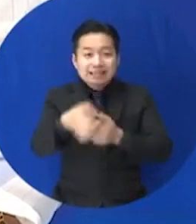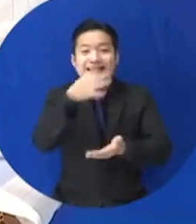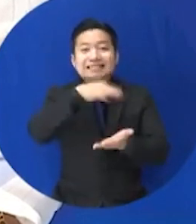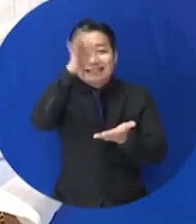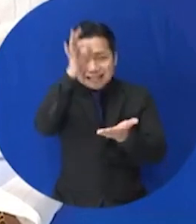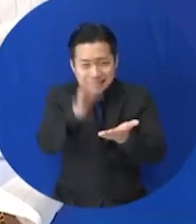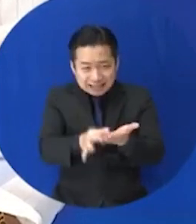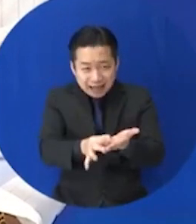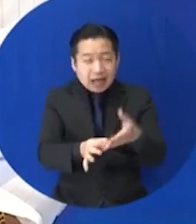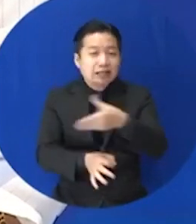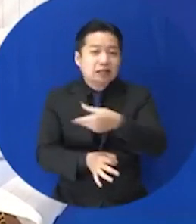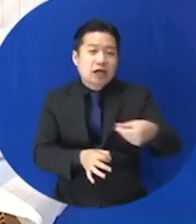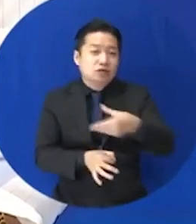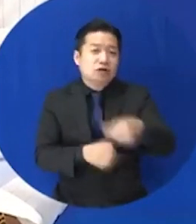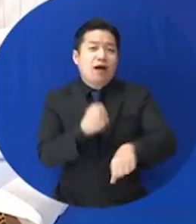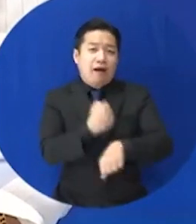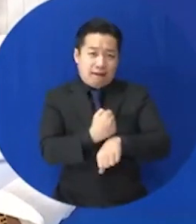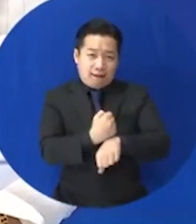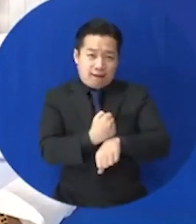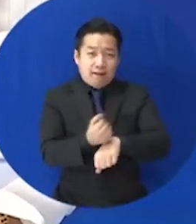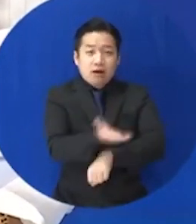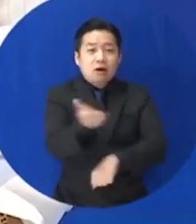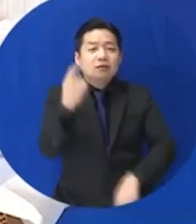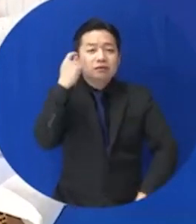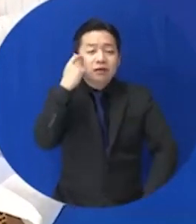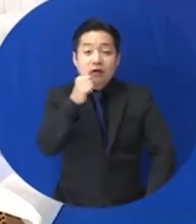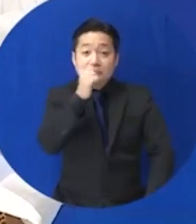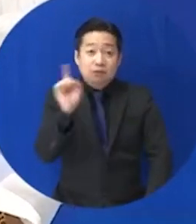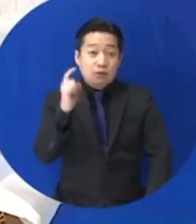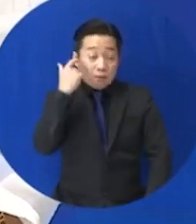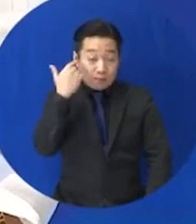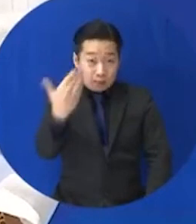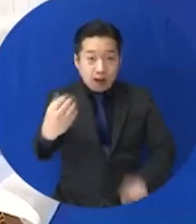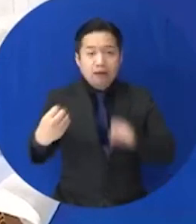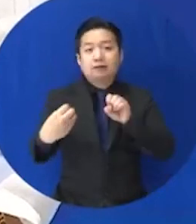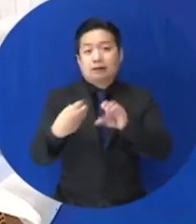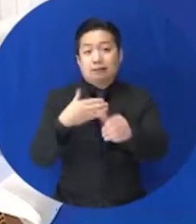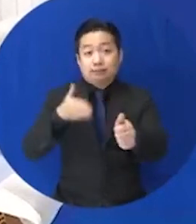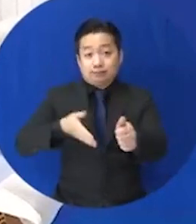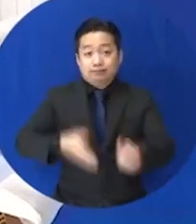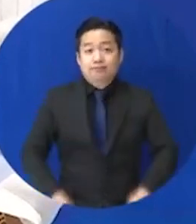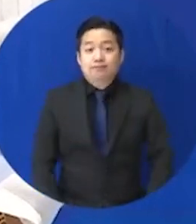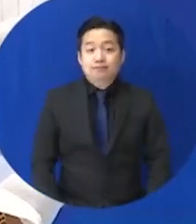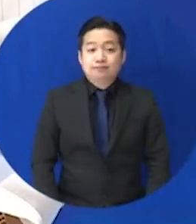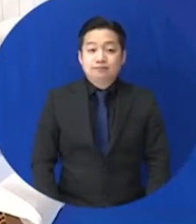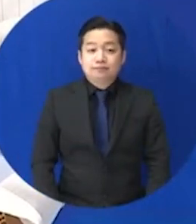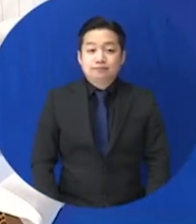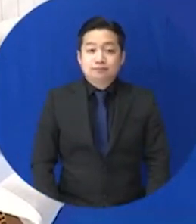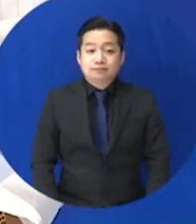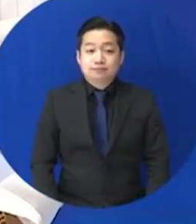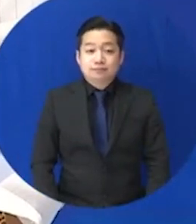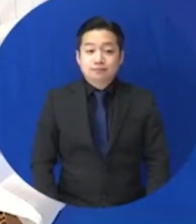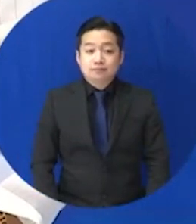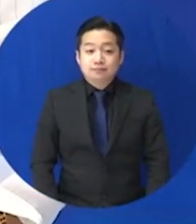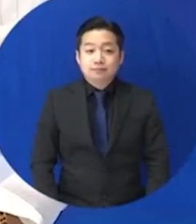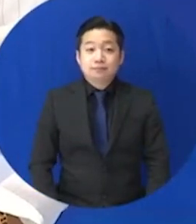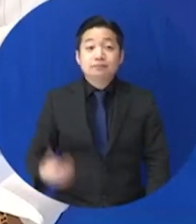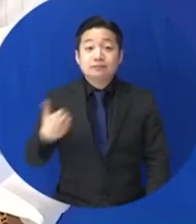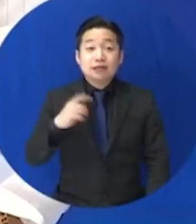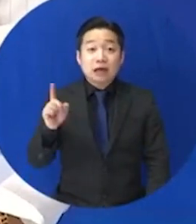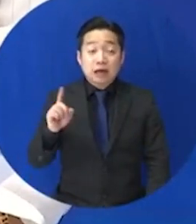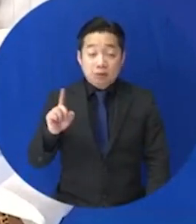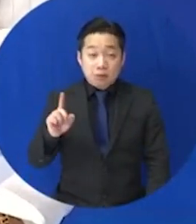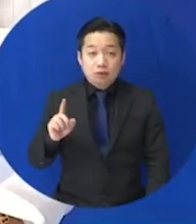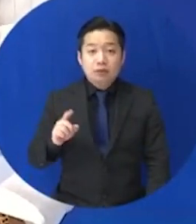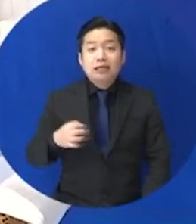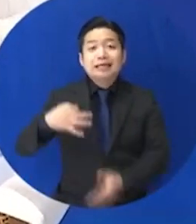기회를 주자라고 하는데 이 점에 대해서는 어떻게 생각하시는지 좀 의견 듣고 싶습니다. 네, 저는 이 재정 민주화